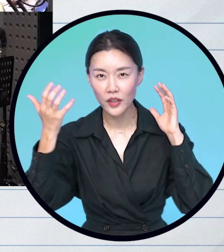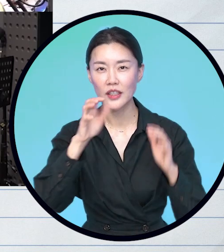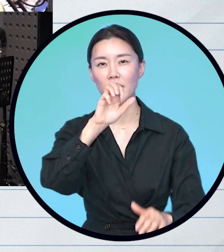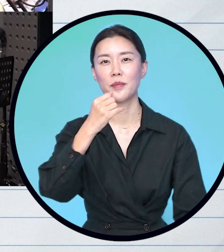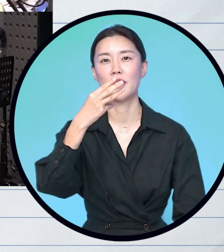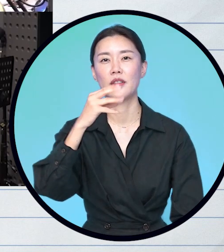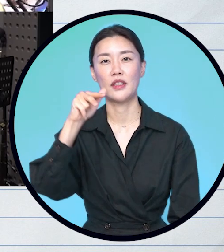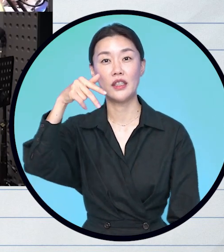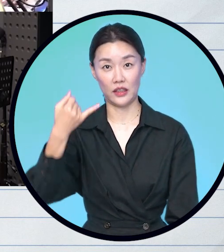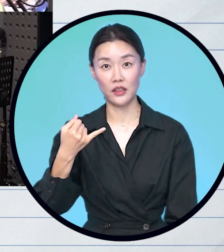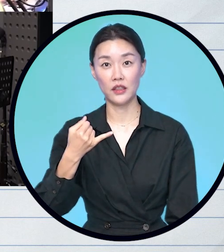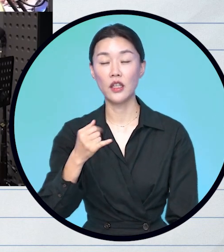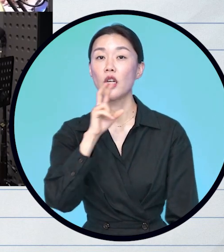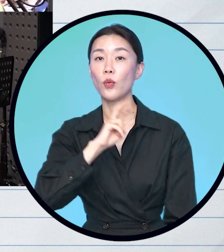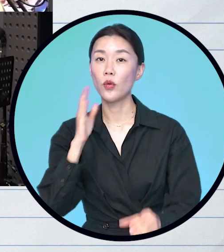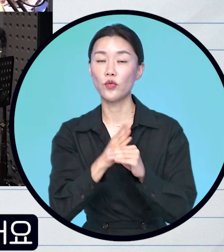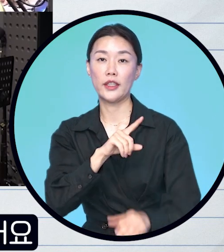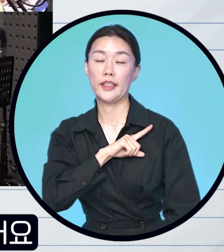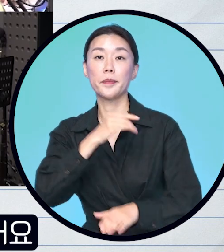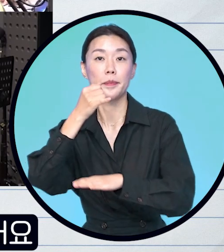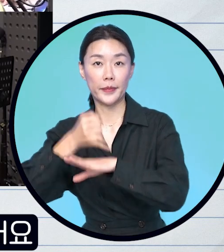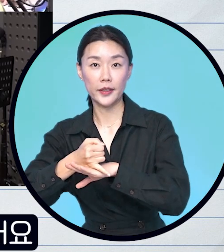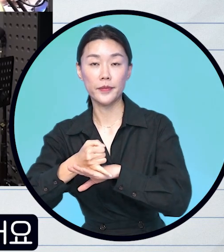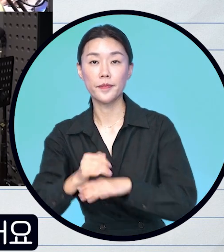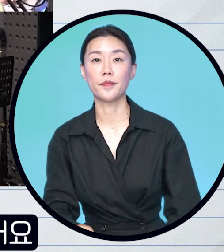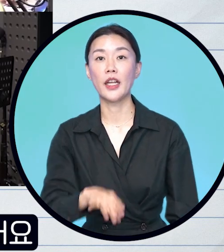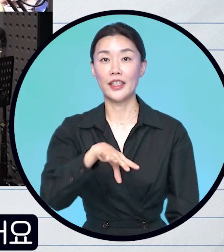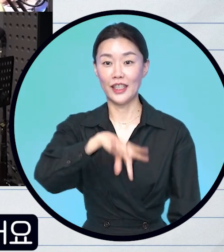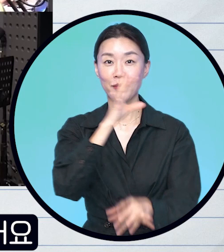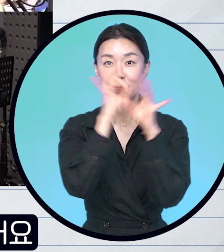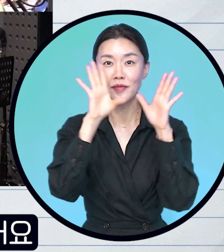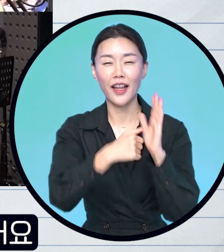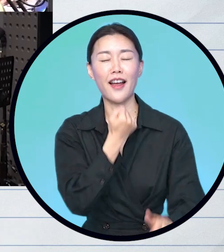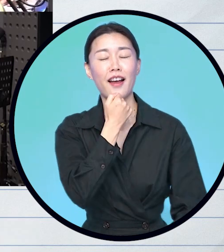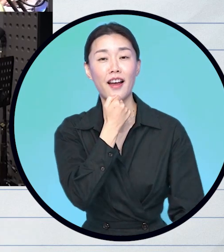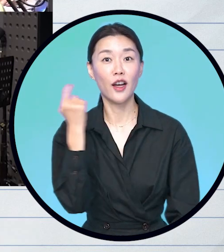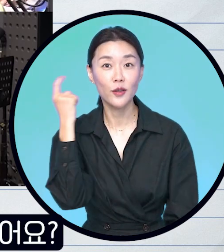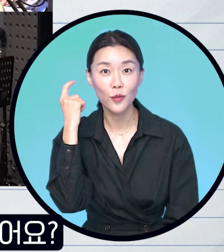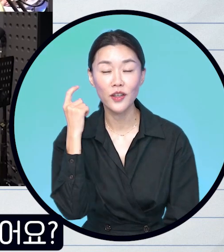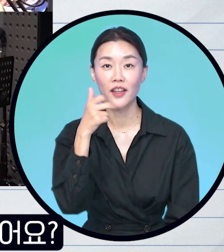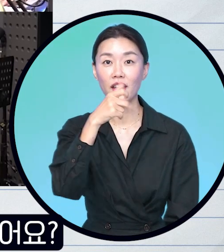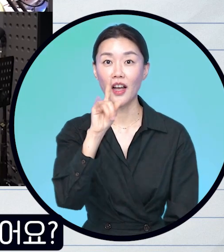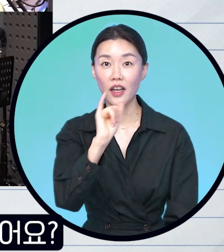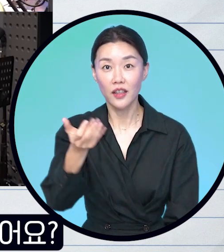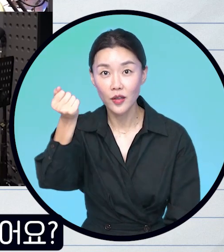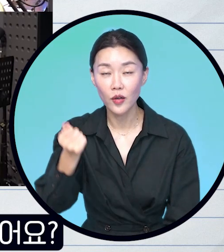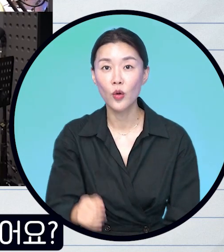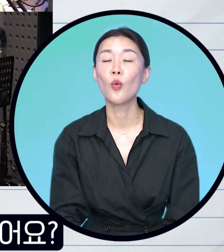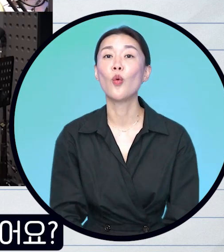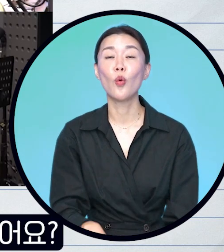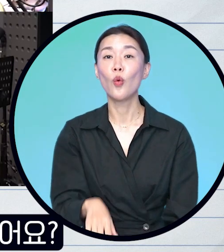앨범의 마지막을 장식하는 노래 Frost인데요. 시작 부분에 웃음소리가 휴닝카이 씨라면서요. 예. 이 웃음소리